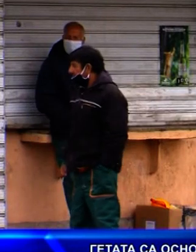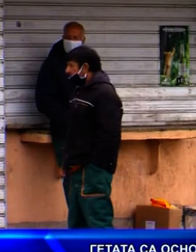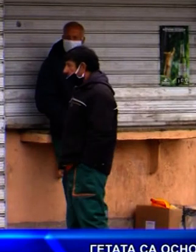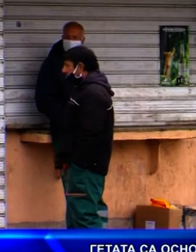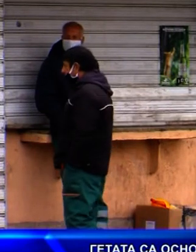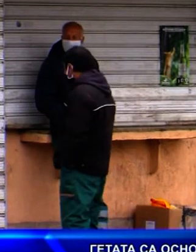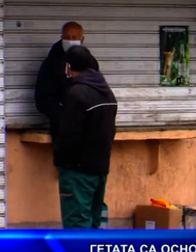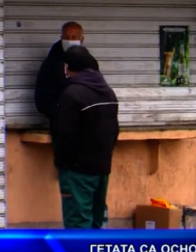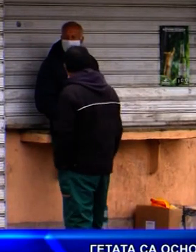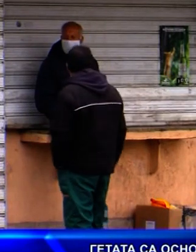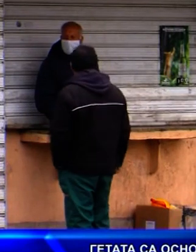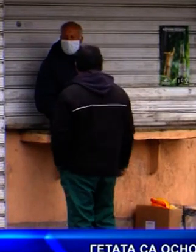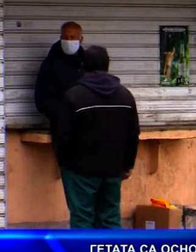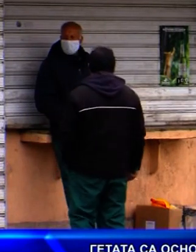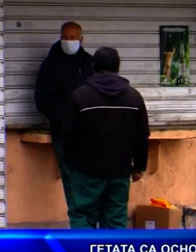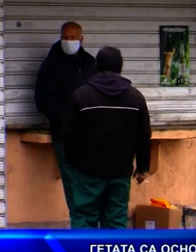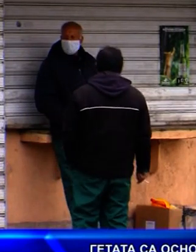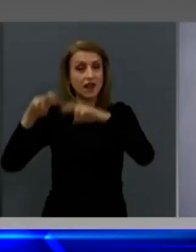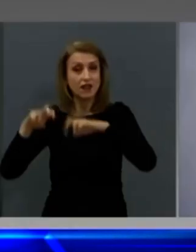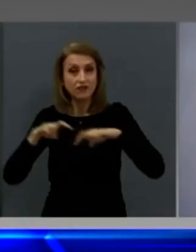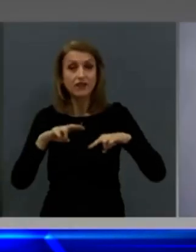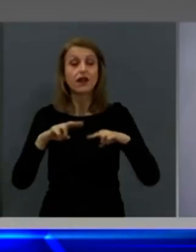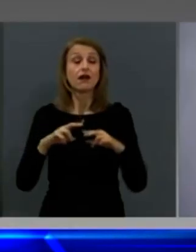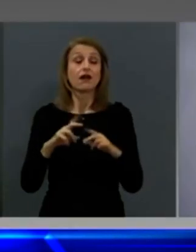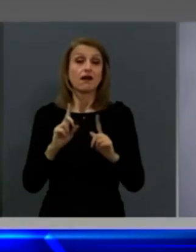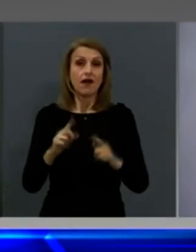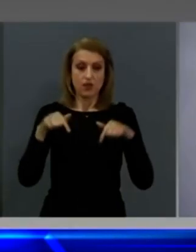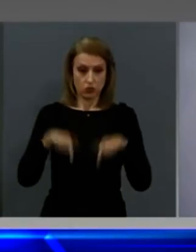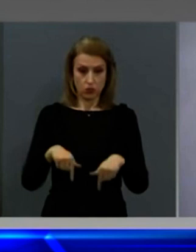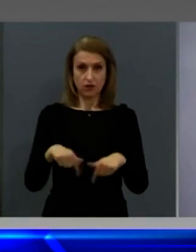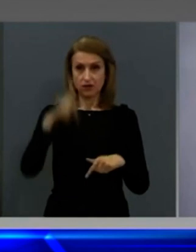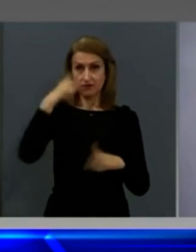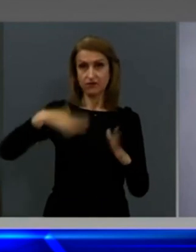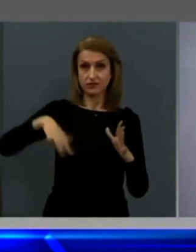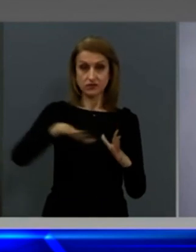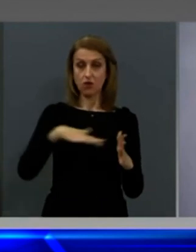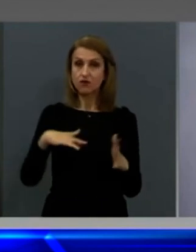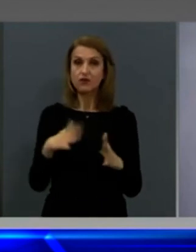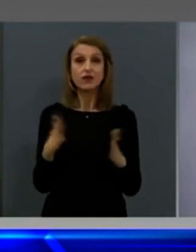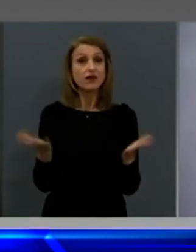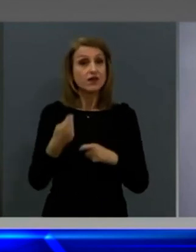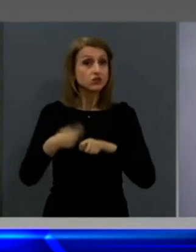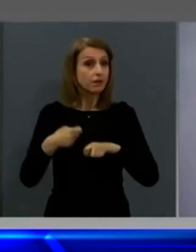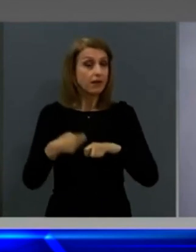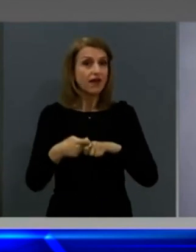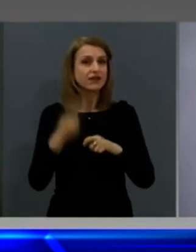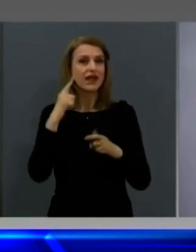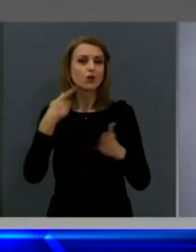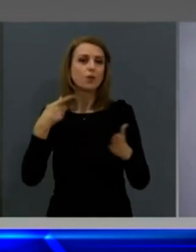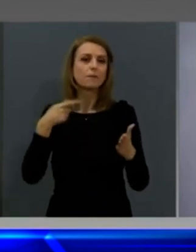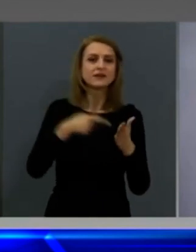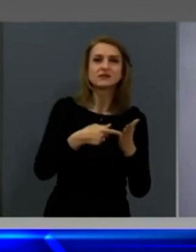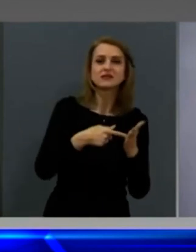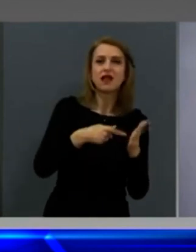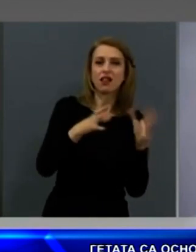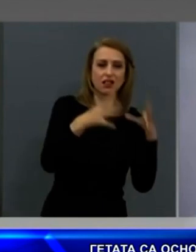правителството срещу разпространението на коронавируса. В София се провеждат такива прицелни изследвания